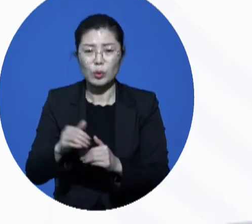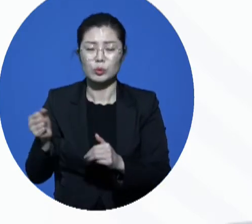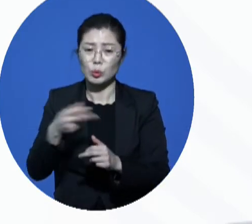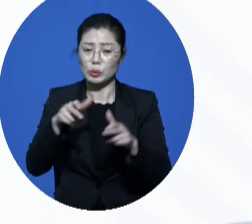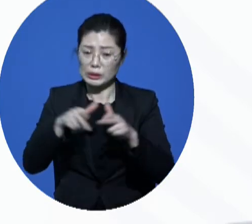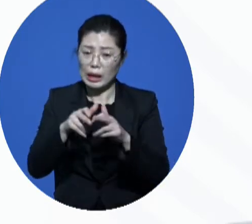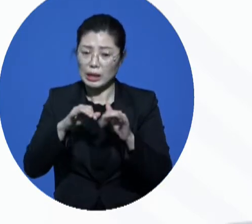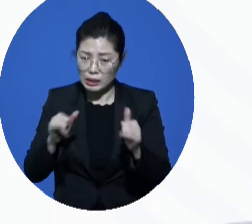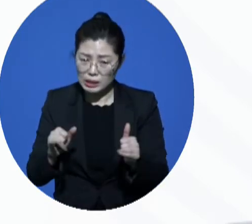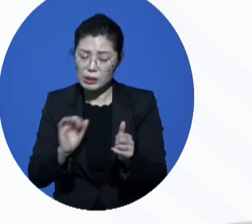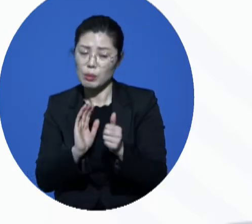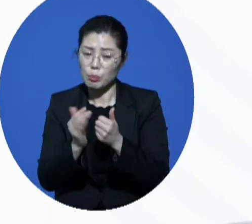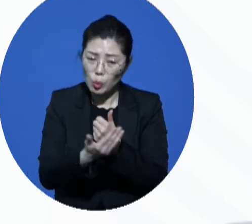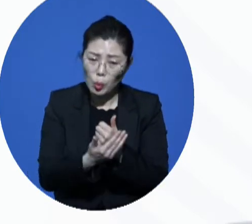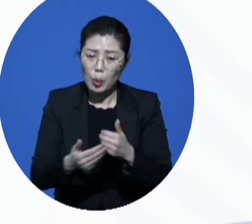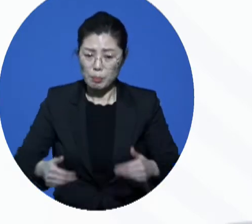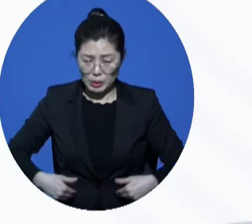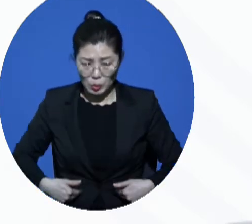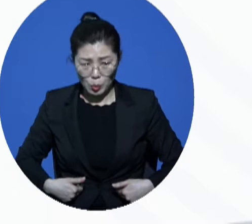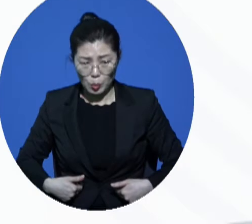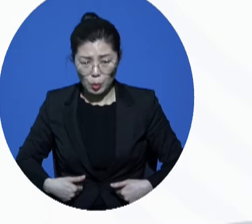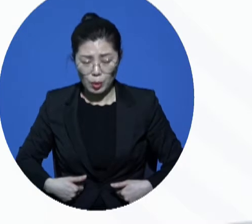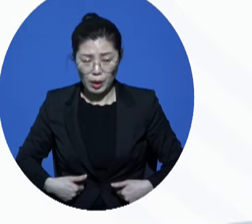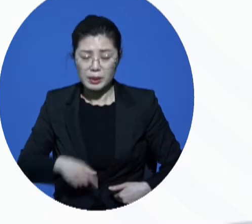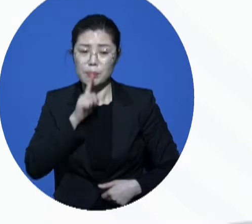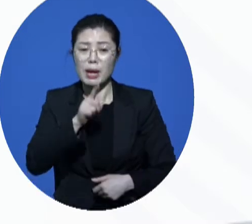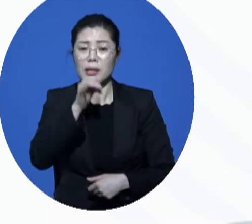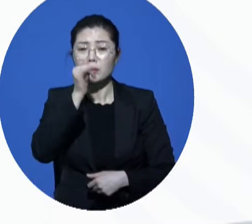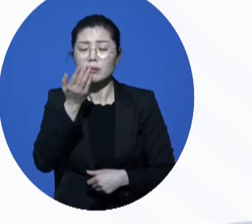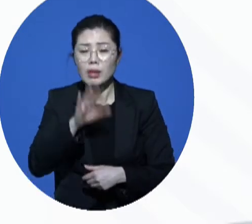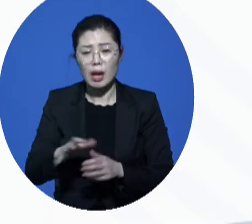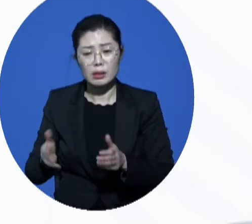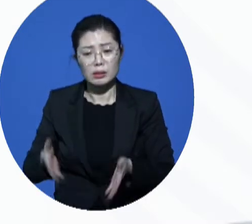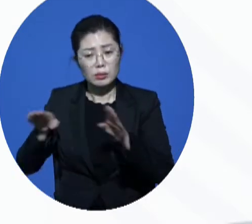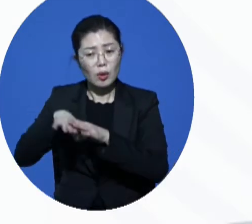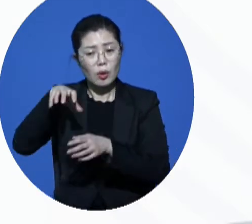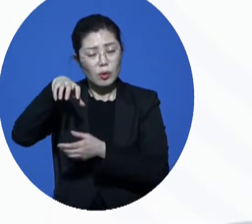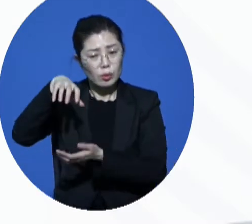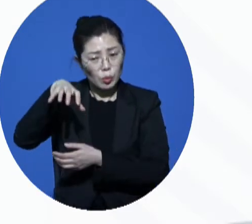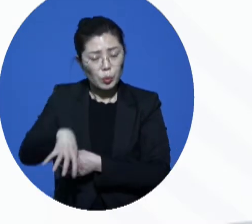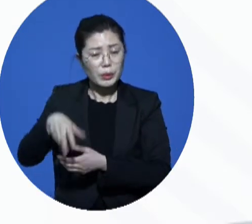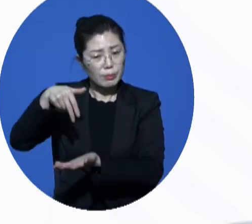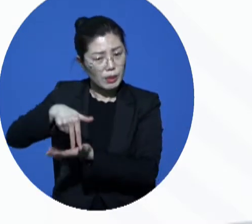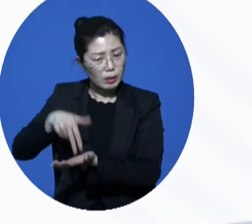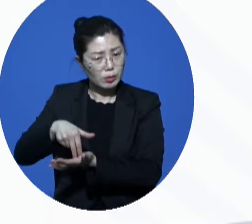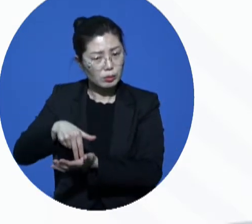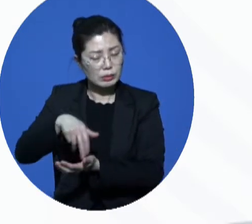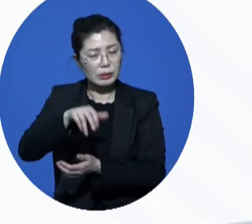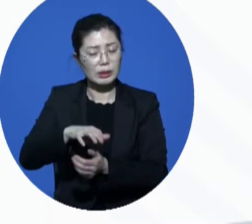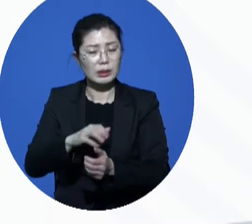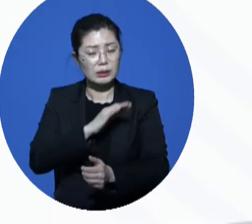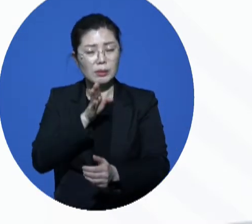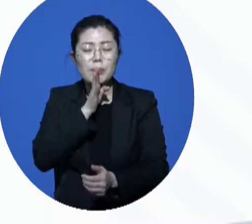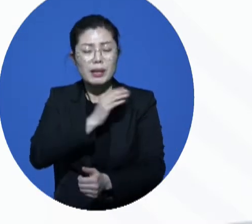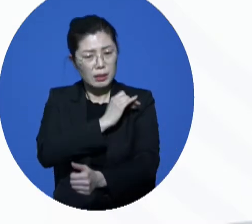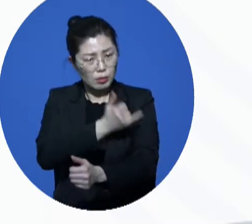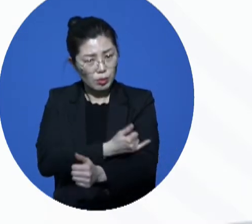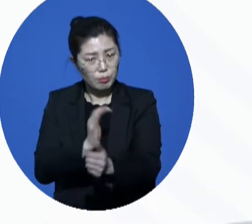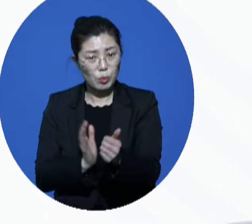보호의 대상이라고 바라보는 관점이 시설이 존재하는 한은 영원히 깨질 수 없겠다라는 것들을 생각하게 됩니다. 그러던